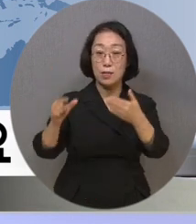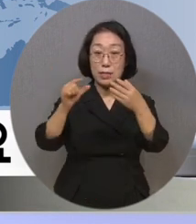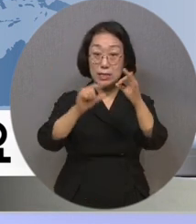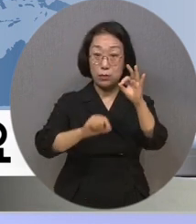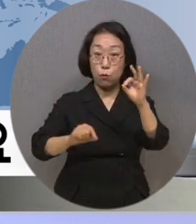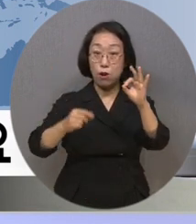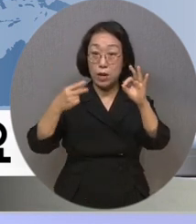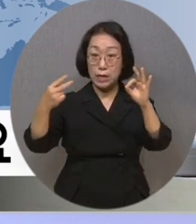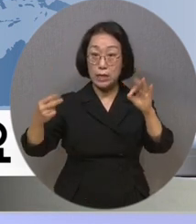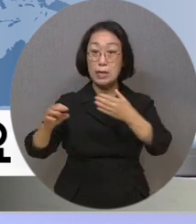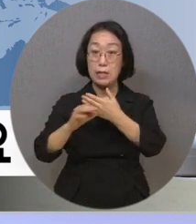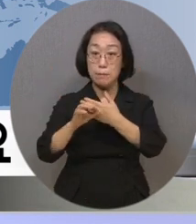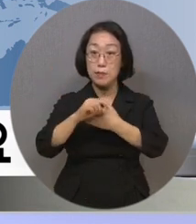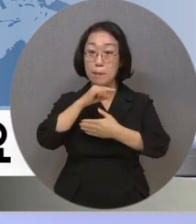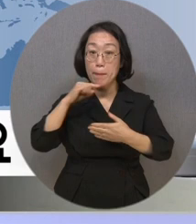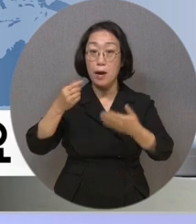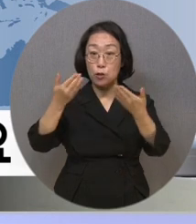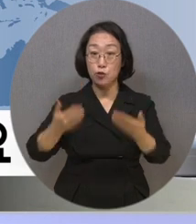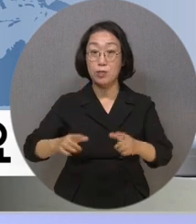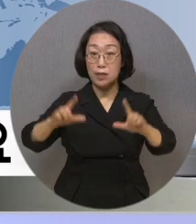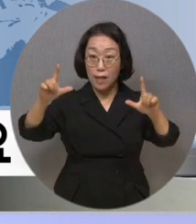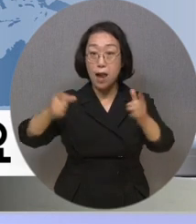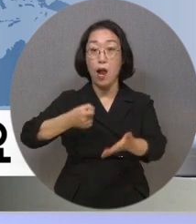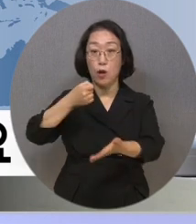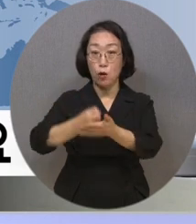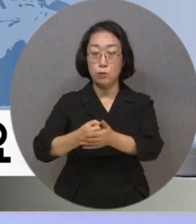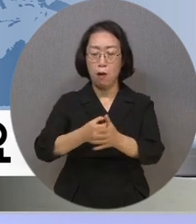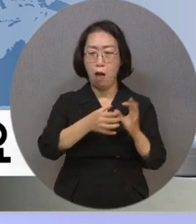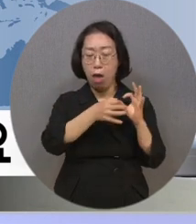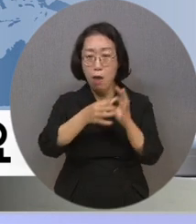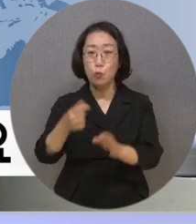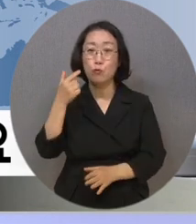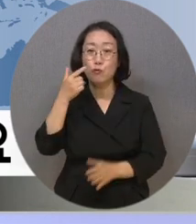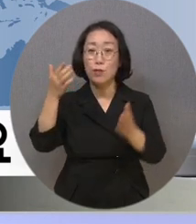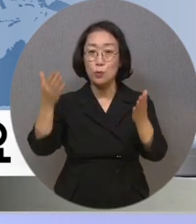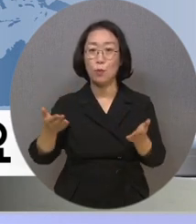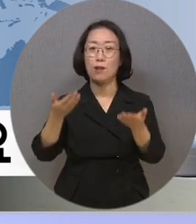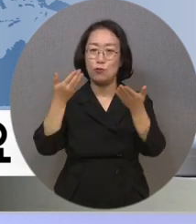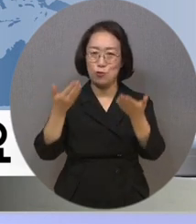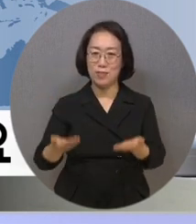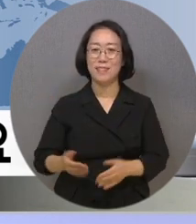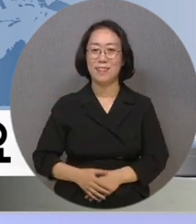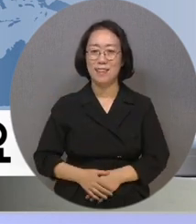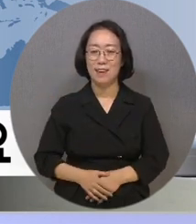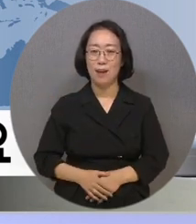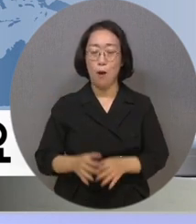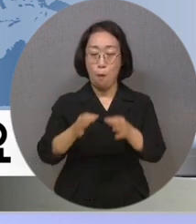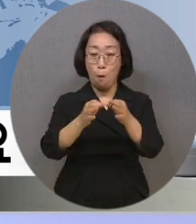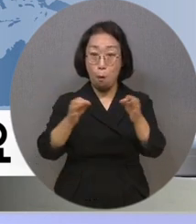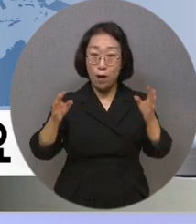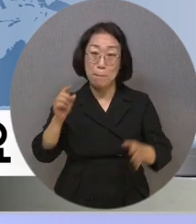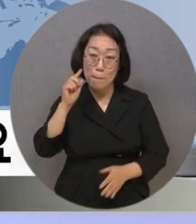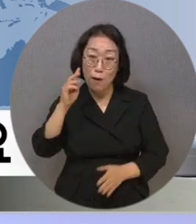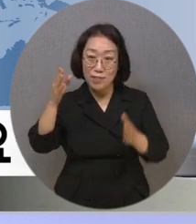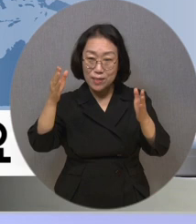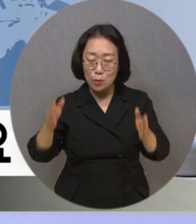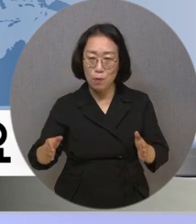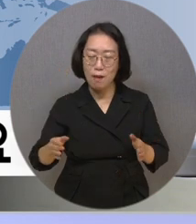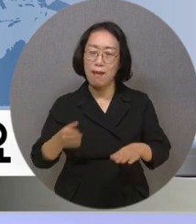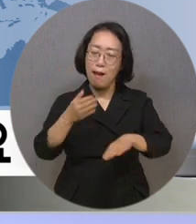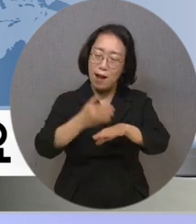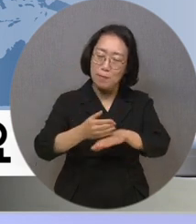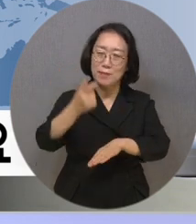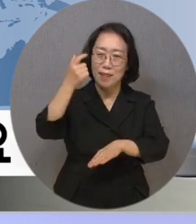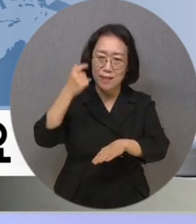2일이 임시공휴일로 지정되면서 모두 6일간의 연휴가 이어집니다. 긴 연휴 동안 그간 고마웠던 사람들과